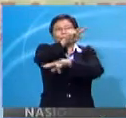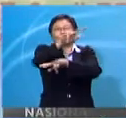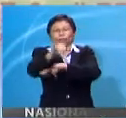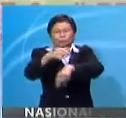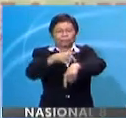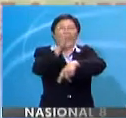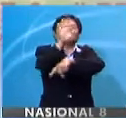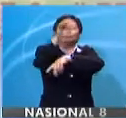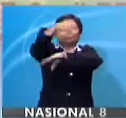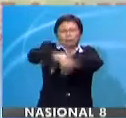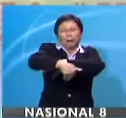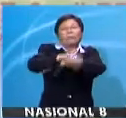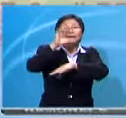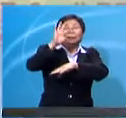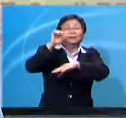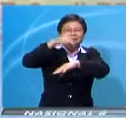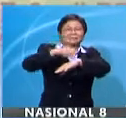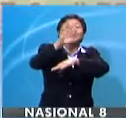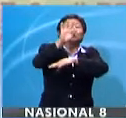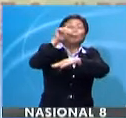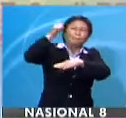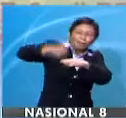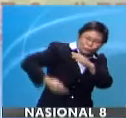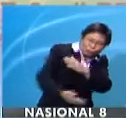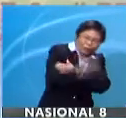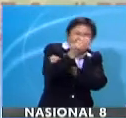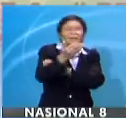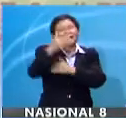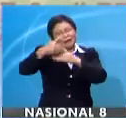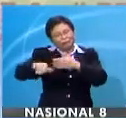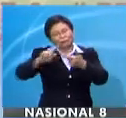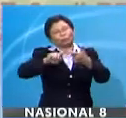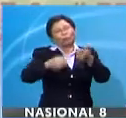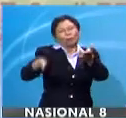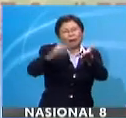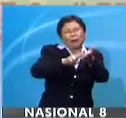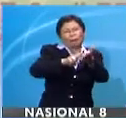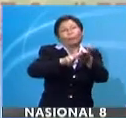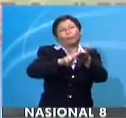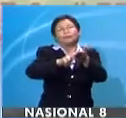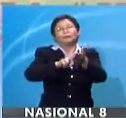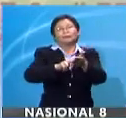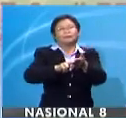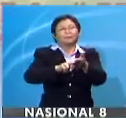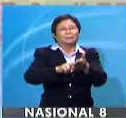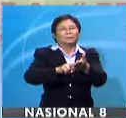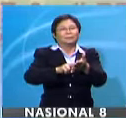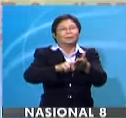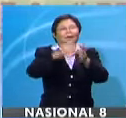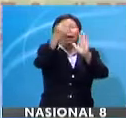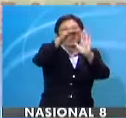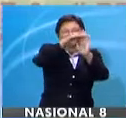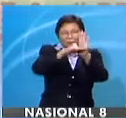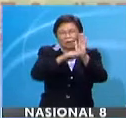ini jam 9 pagi esok, dan pastinya akan disusuli oleh laporan menyeluruh perjalanan agenda